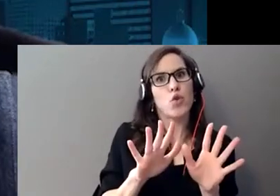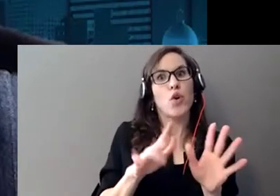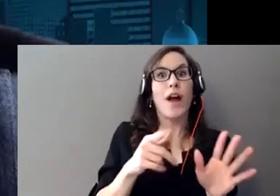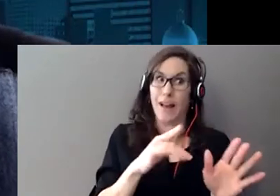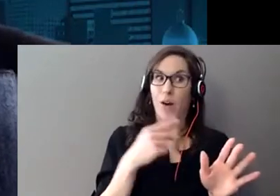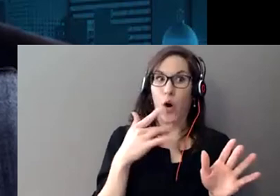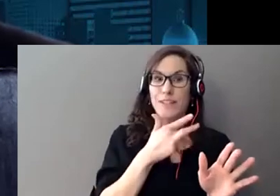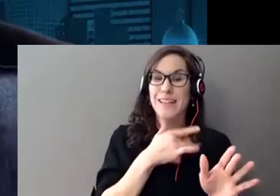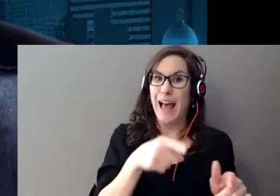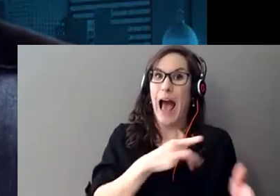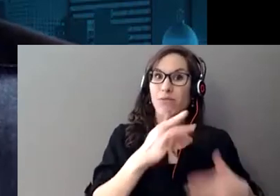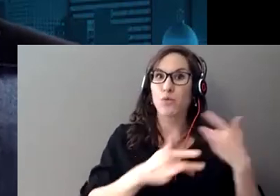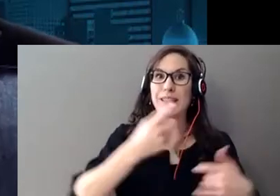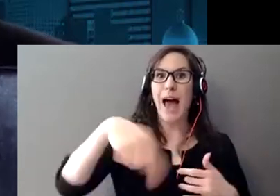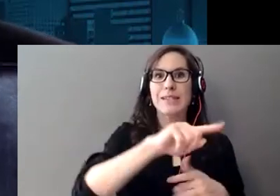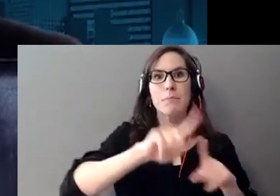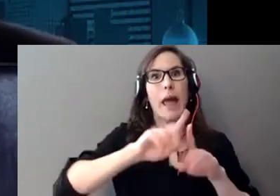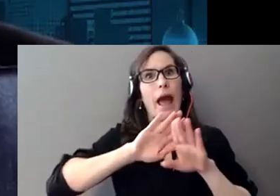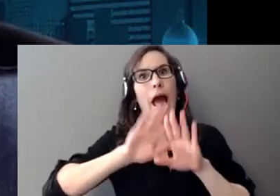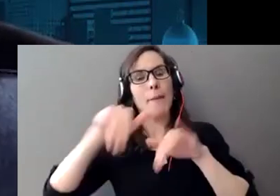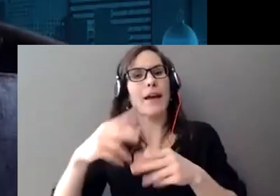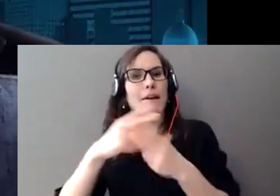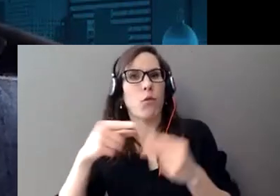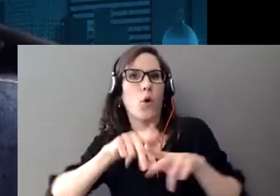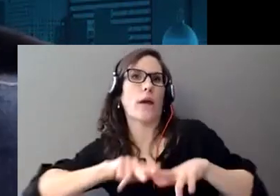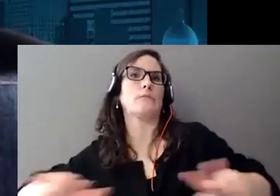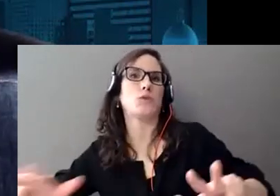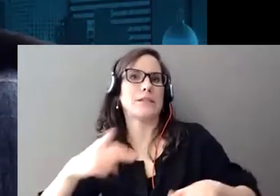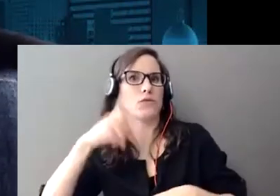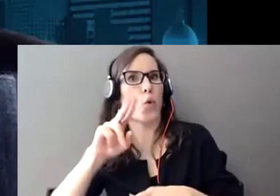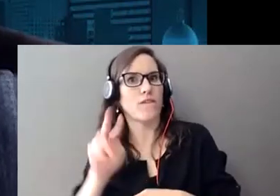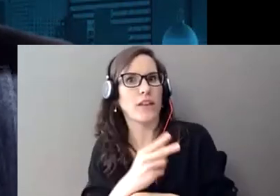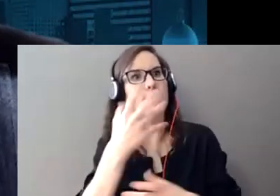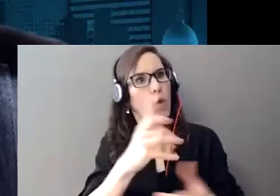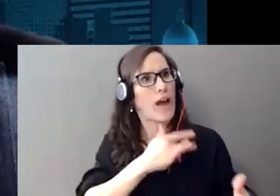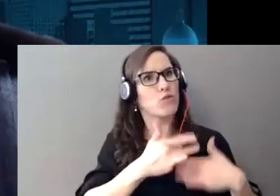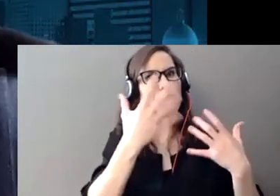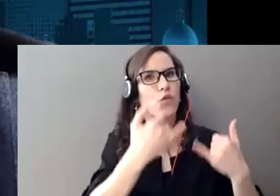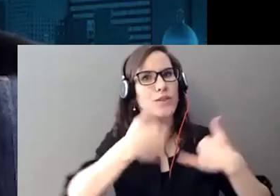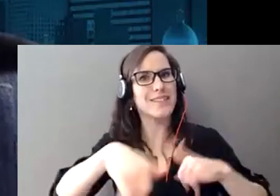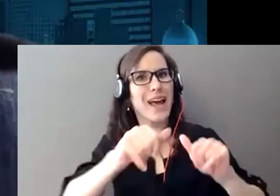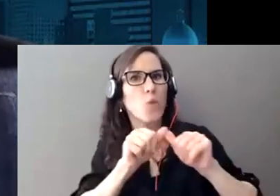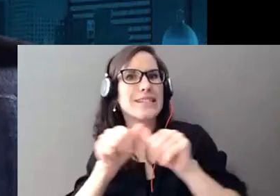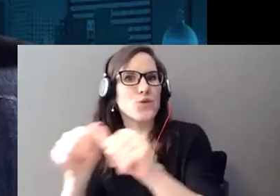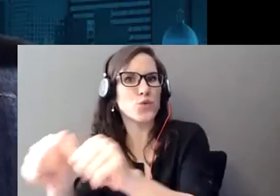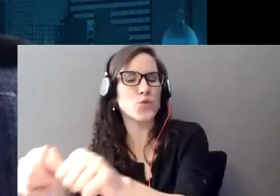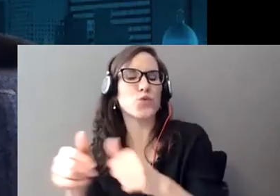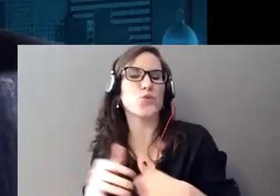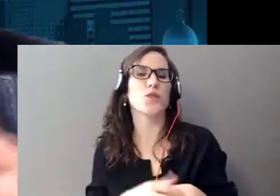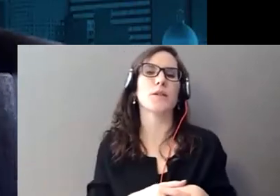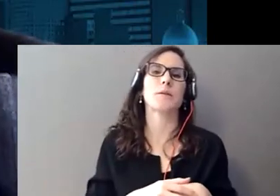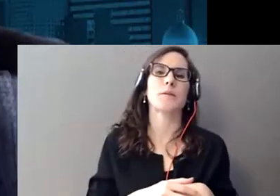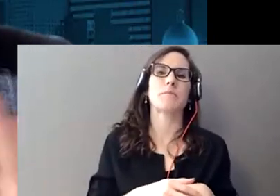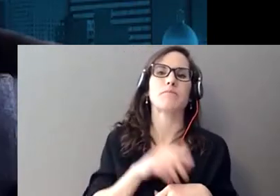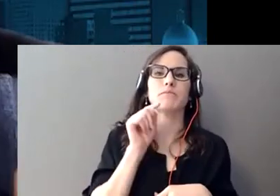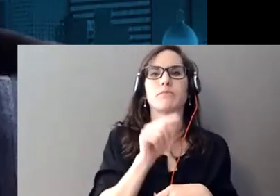senti sur ces sujets-là mais il faut ensuite être capable de garder l'enthousiasme dans la durée et là c'est un point de vue qui n